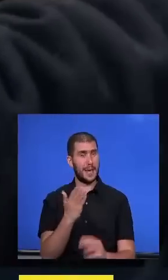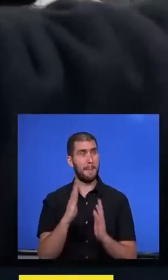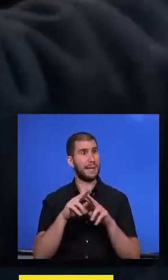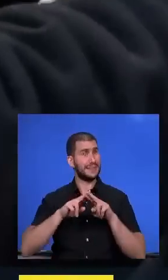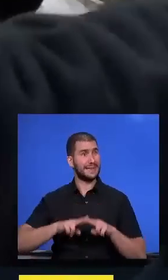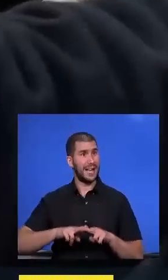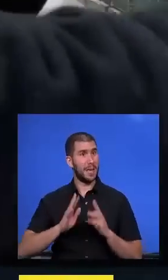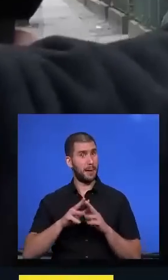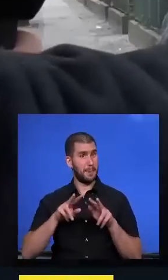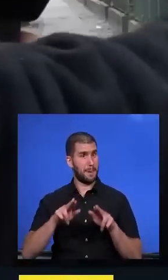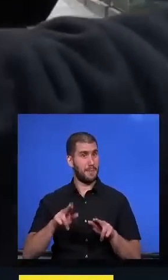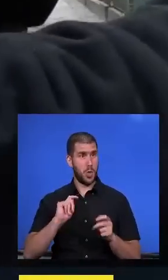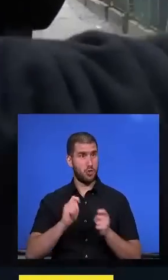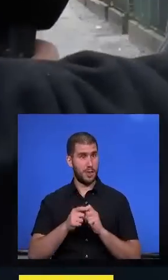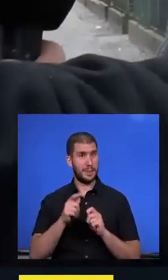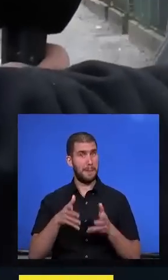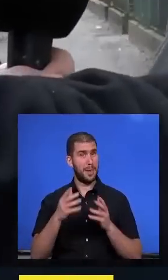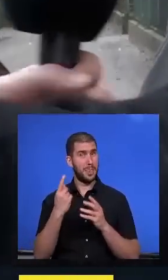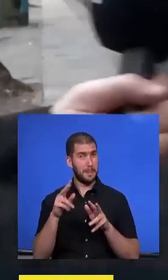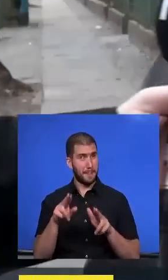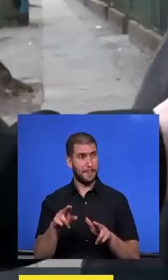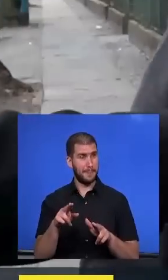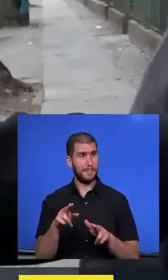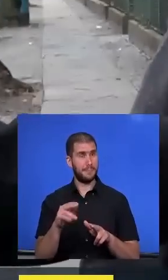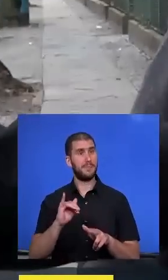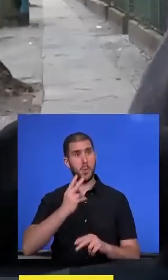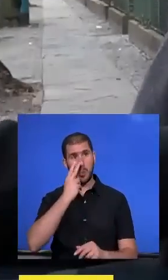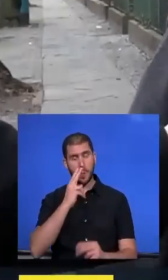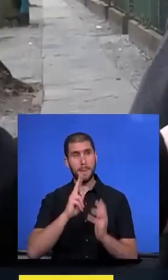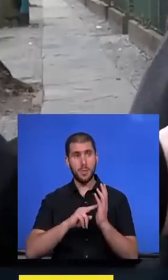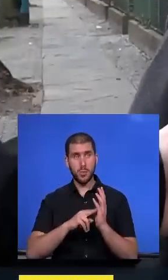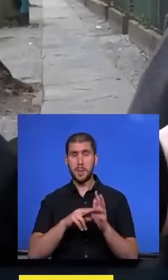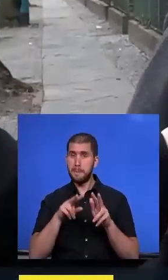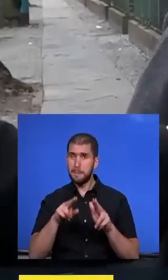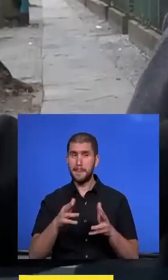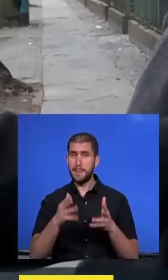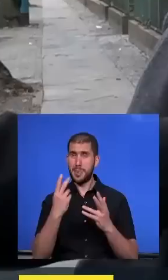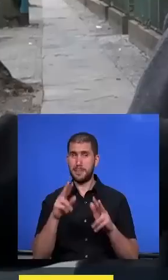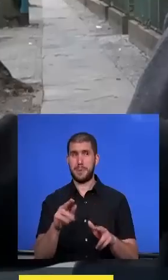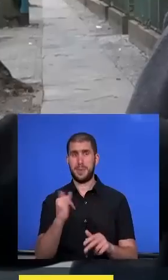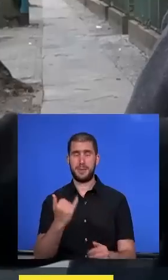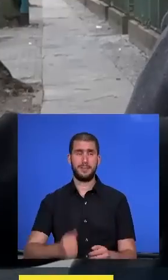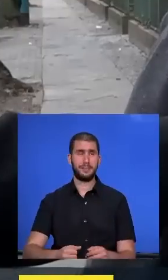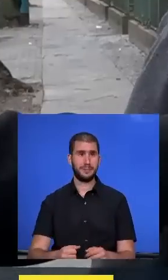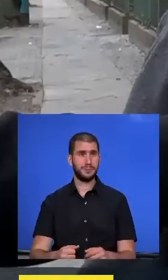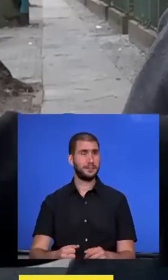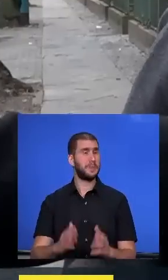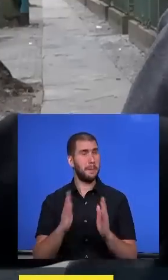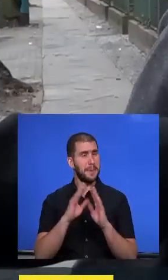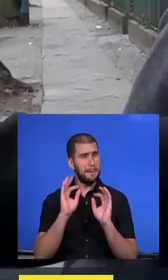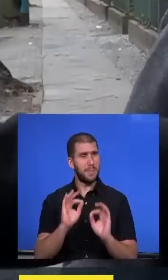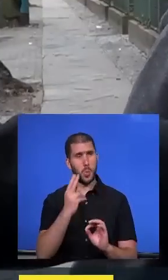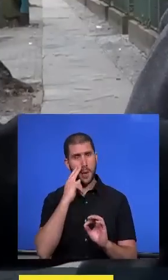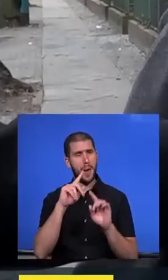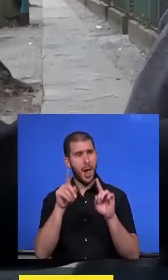שרד, הבית לא השתנה, זה אותו בניין. רואים בתמונות, זה פשוט אותו בניין. אותו בית בדיוק, רואים את